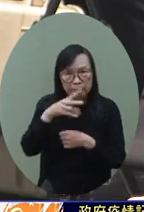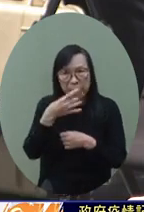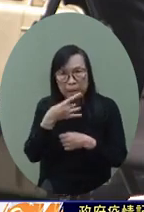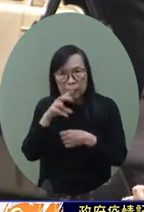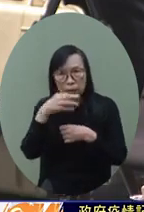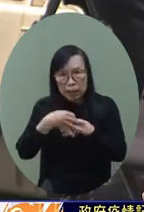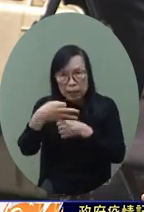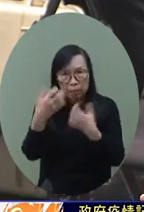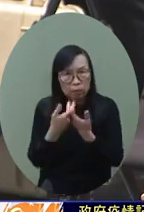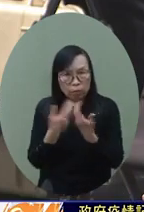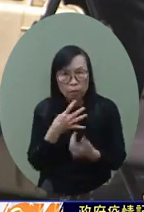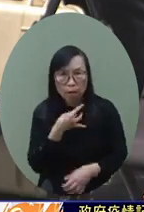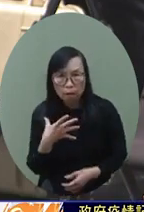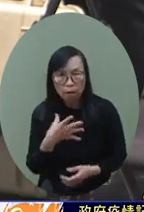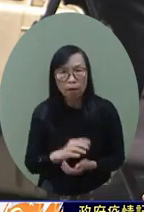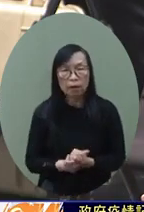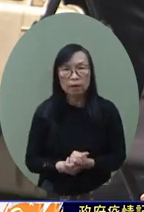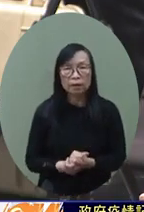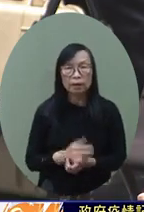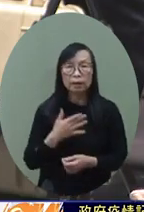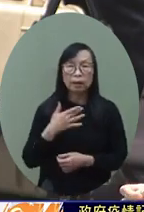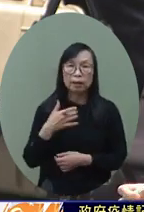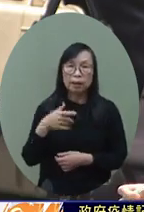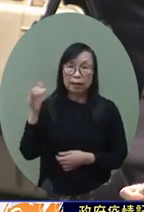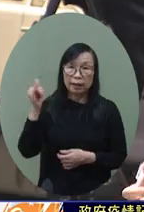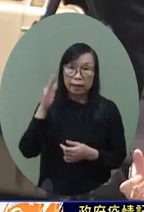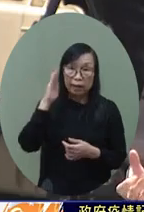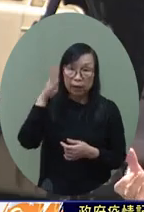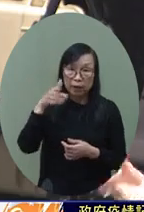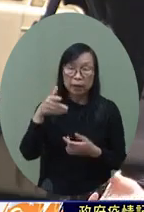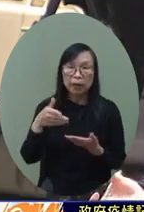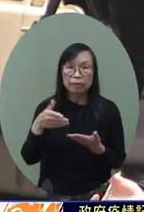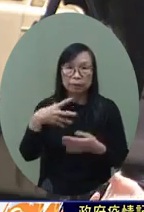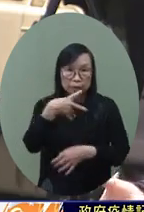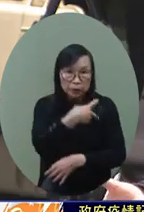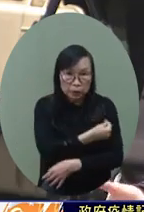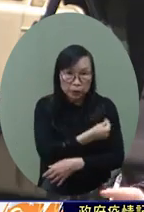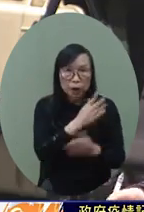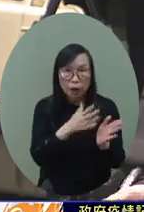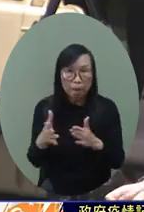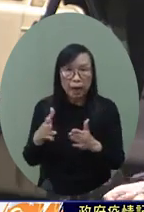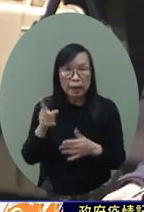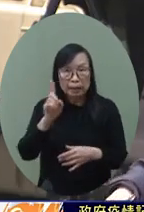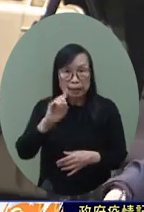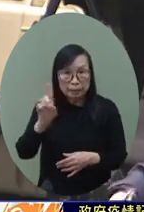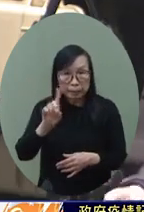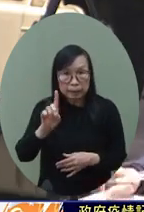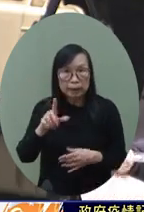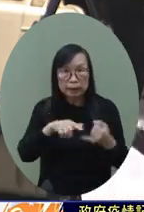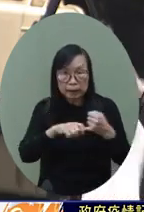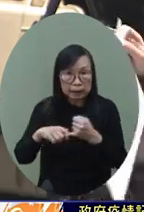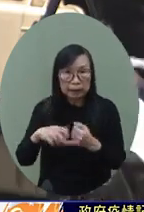啦。咁其實需唔需要話即係都嚟緊嗰個即係注射嗰個嘅安排，其實都需要延遲